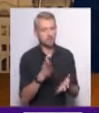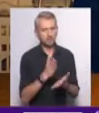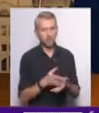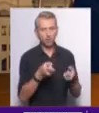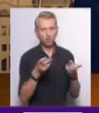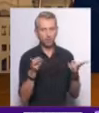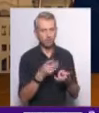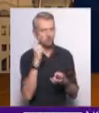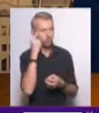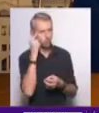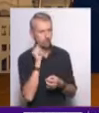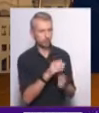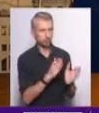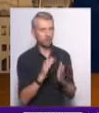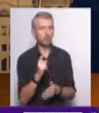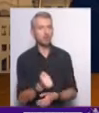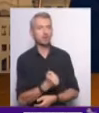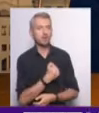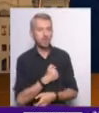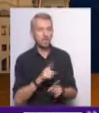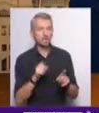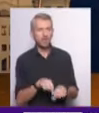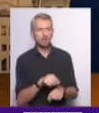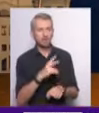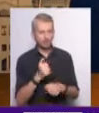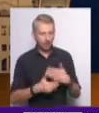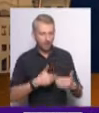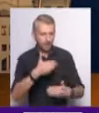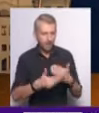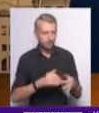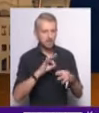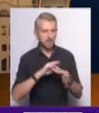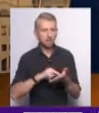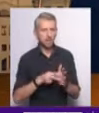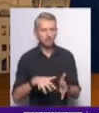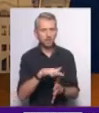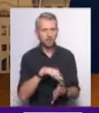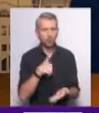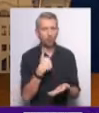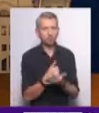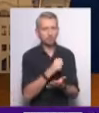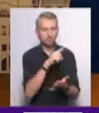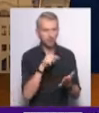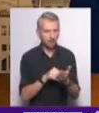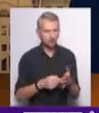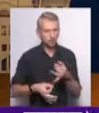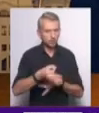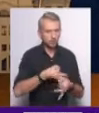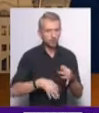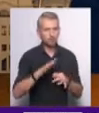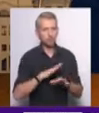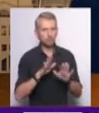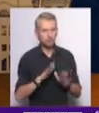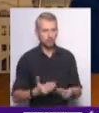Дійсно є необхідність продумувати цю систему, але, на жаль, навіть на етапах детальних планів територій основним предметом дискусії були виключно